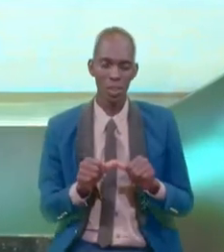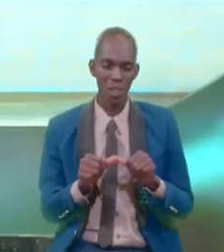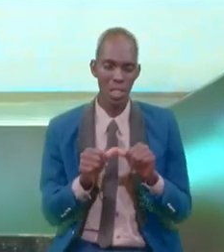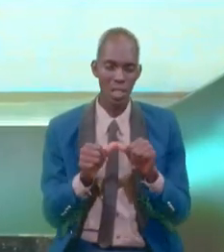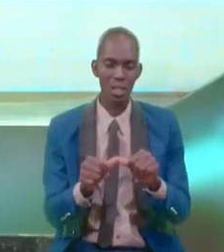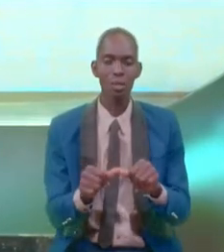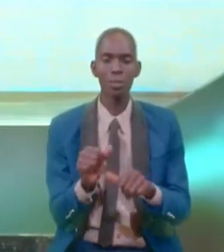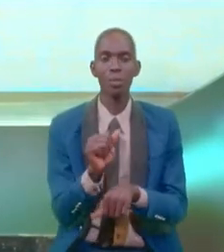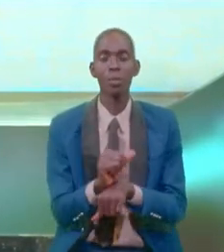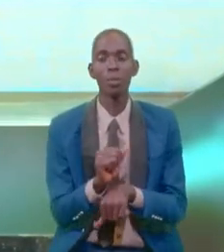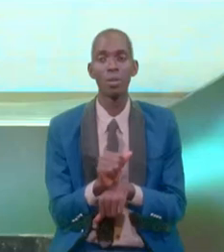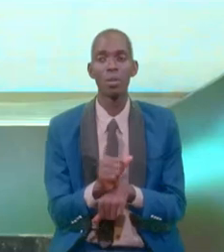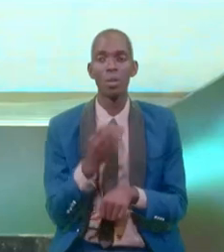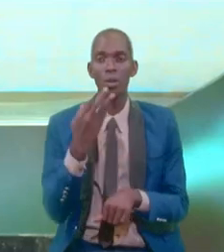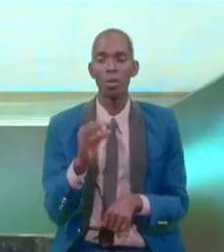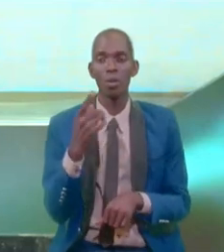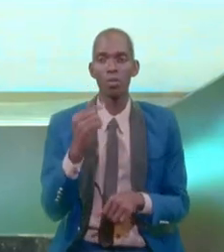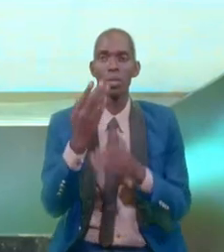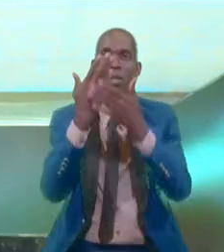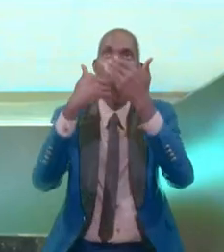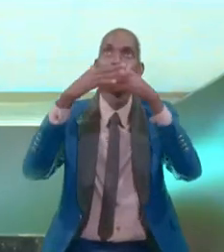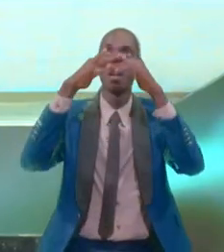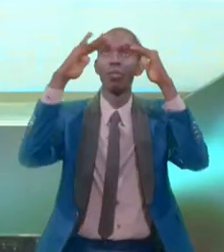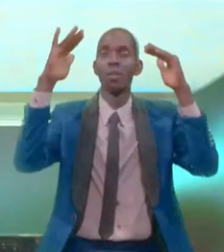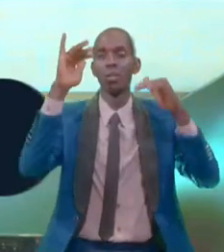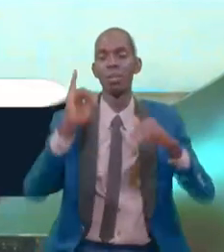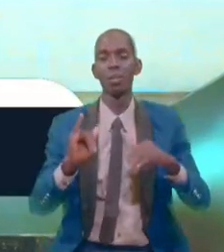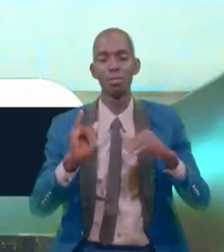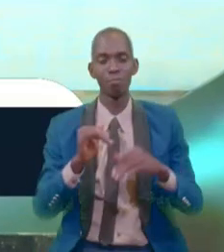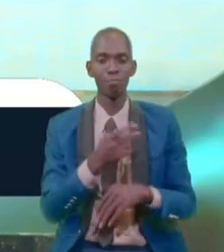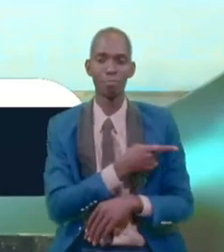l'œuvre constante du prince céleste.